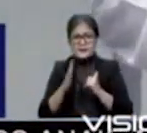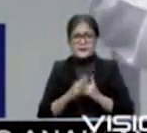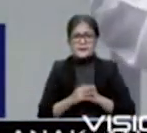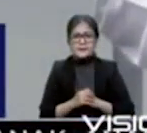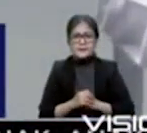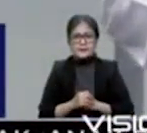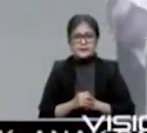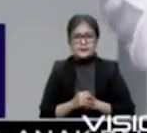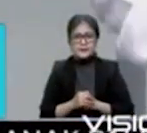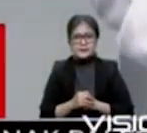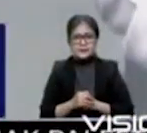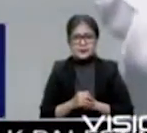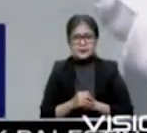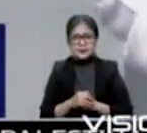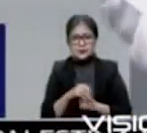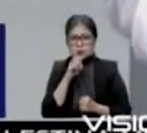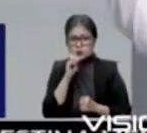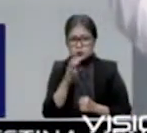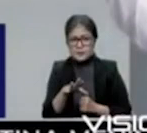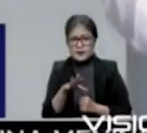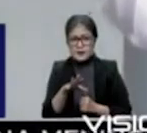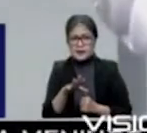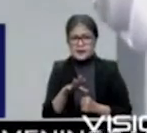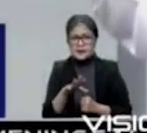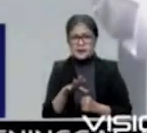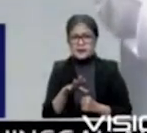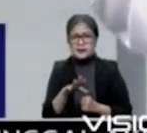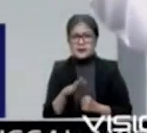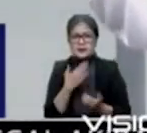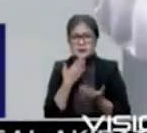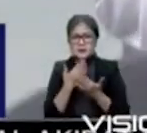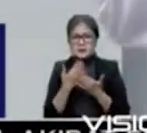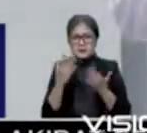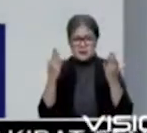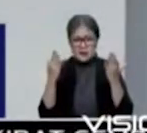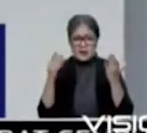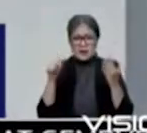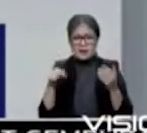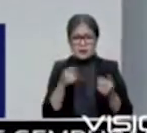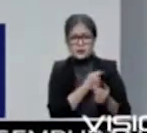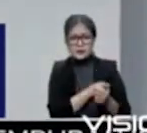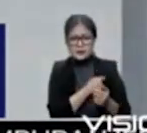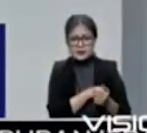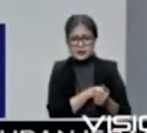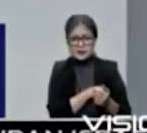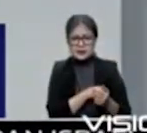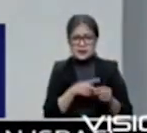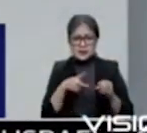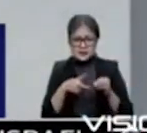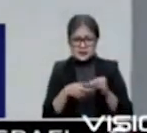mengucap Bismillahirahmanirahim pada pagi hari ini sayamikan bangkit